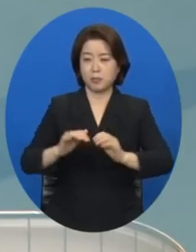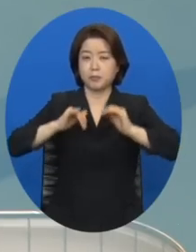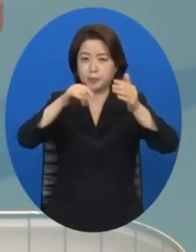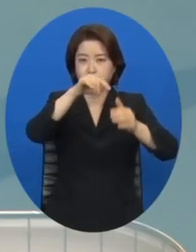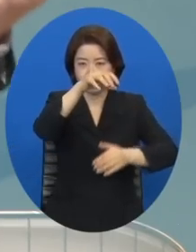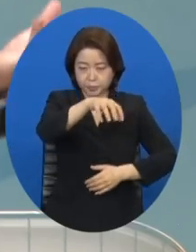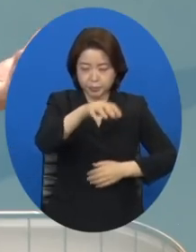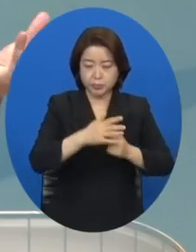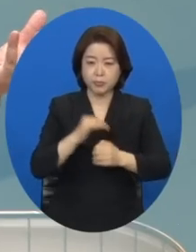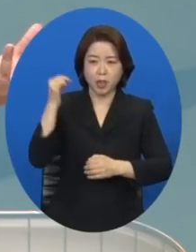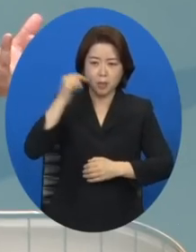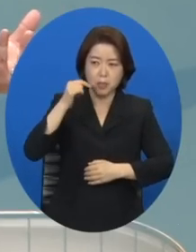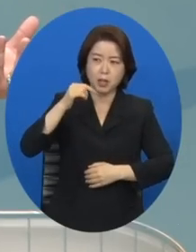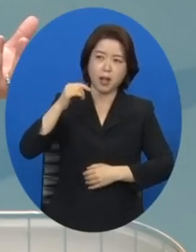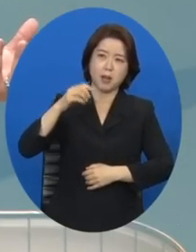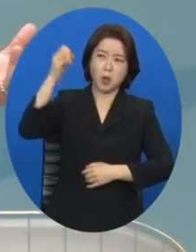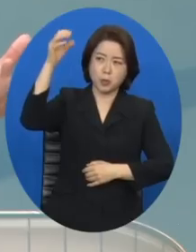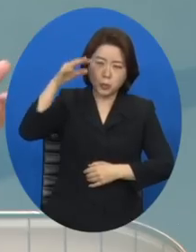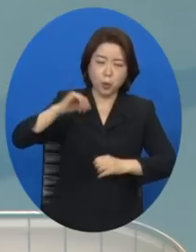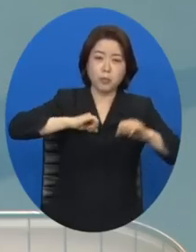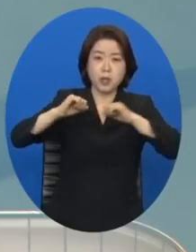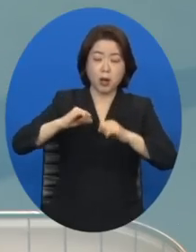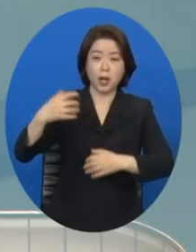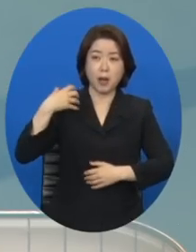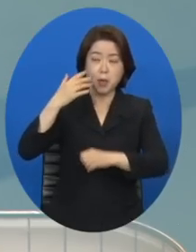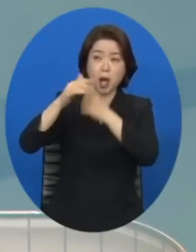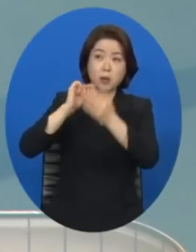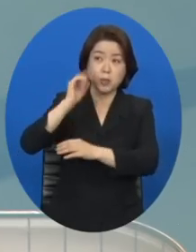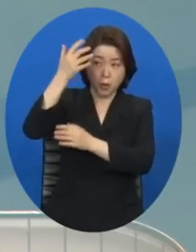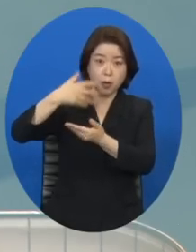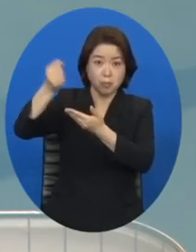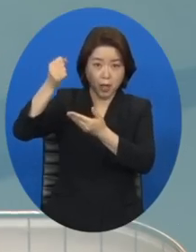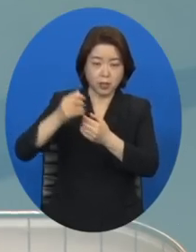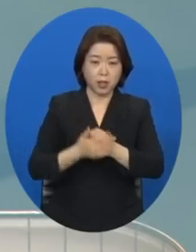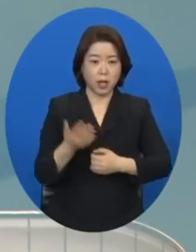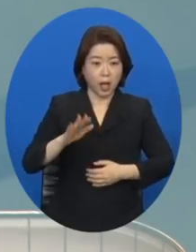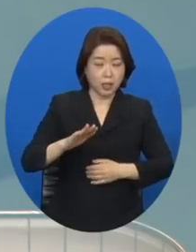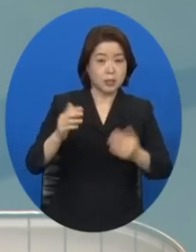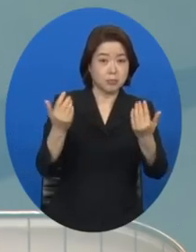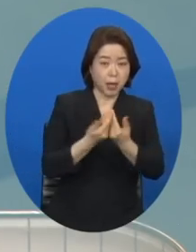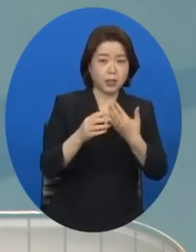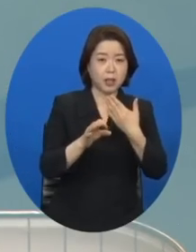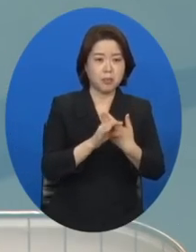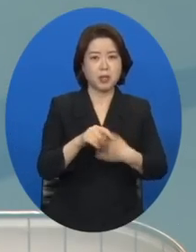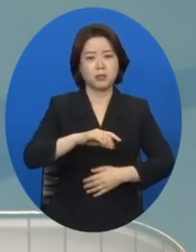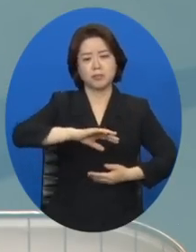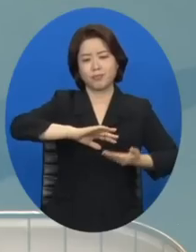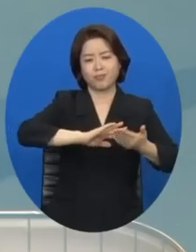빛과소금 역할을 감당하면 하는 영광 받으시지만 그렇지 못하면 밟힐 뿐이니라